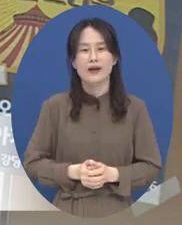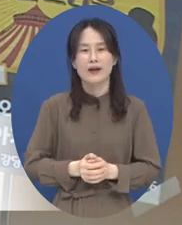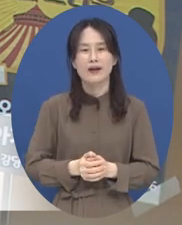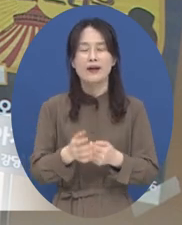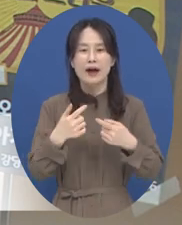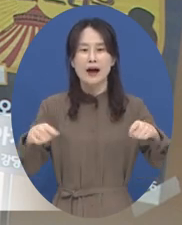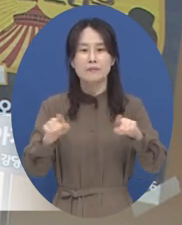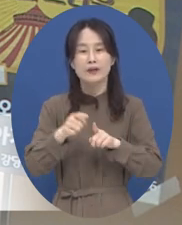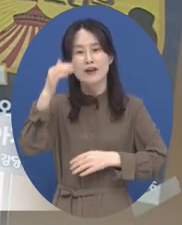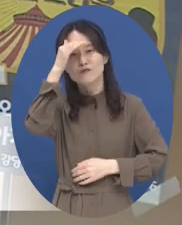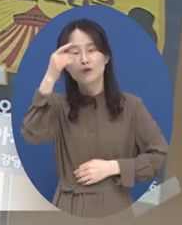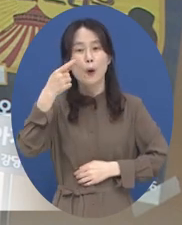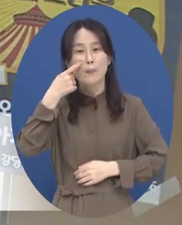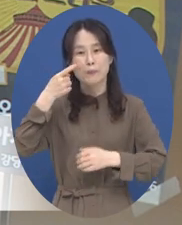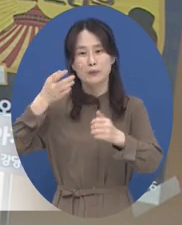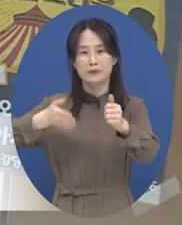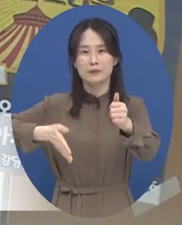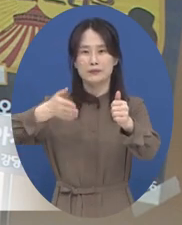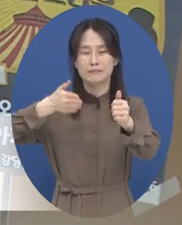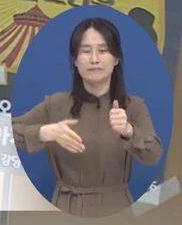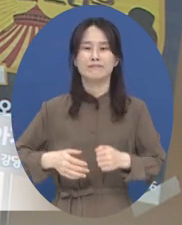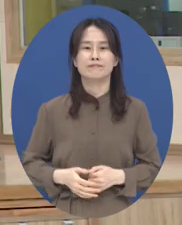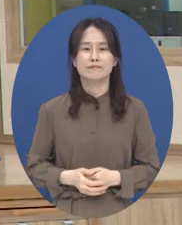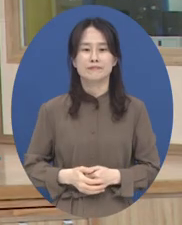뮤지컬 카니발 크라운 함께 관람해 보시죠.